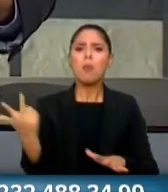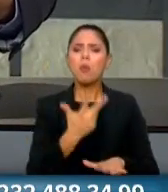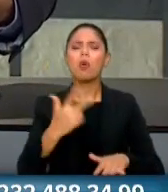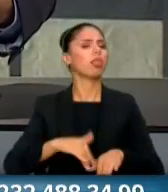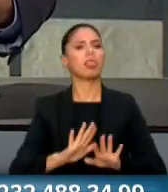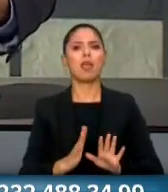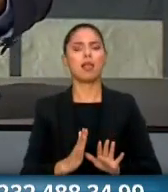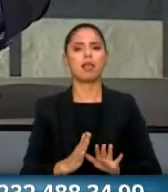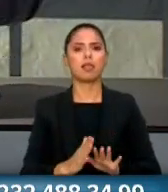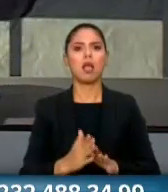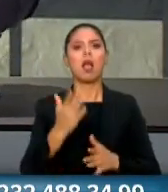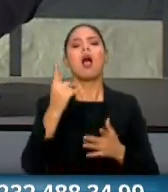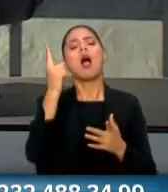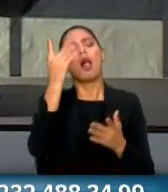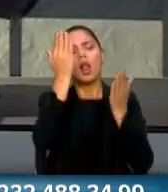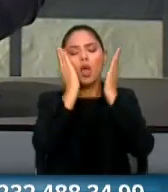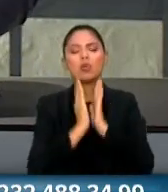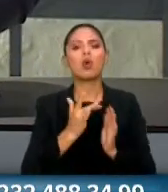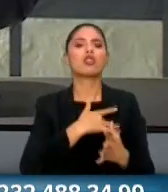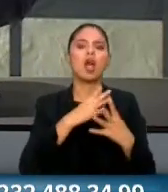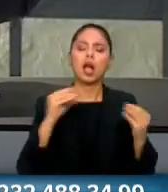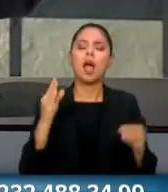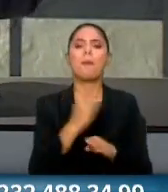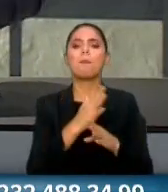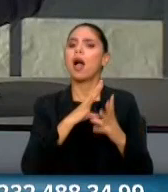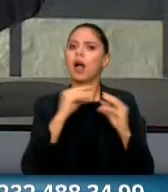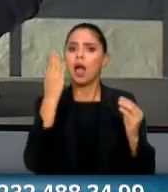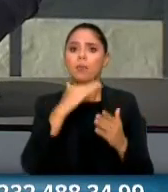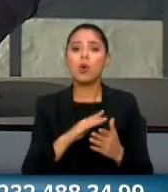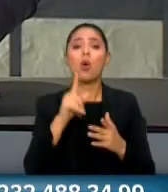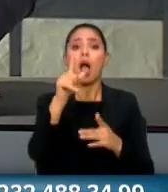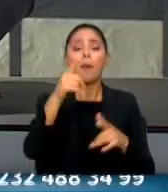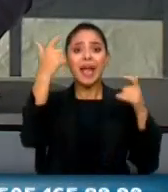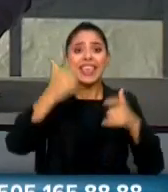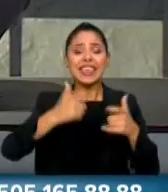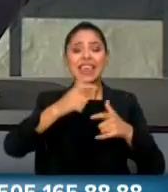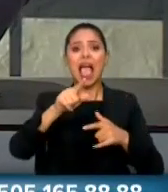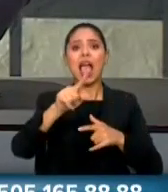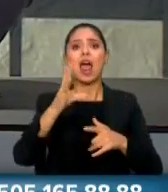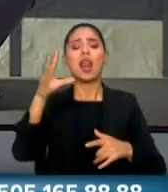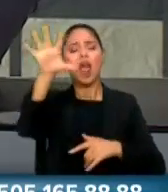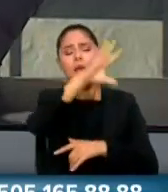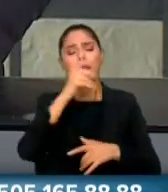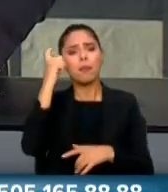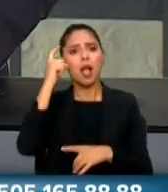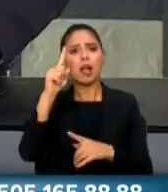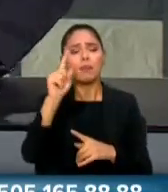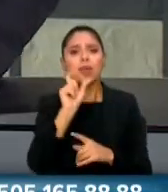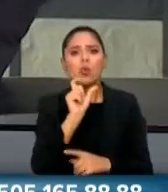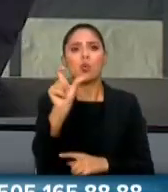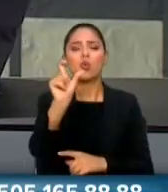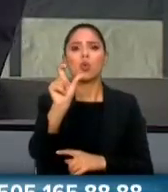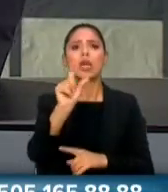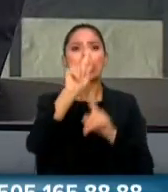büyük şiddetli değildi ama şu can kaybı da mal kaybı olmadı ama meydana geldiği yere itibariyle hepimizin hakkında bir